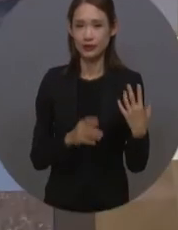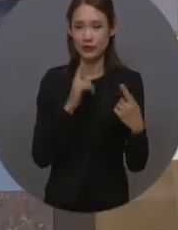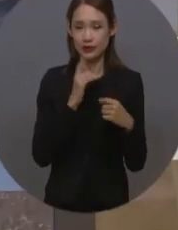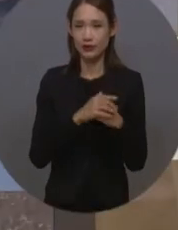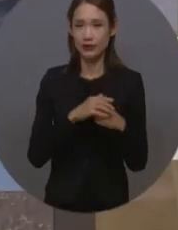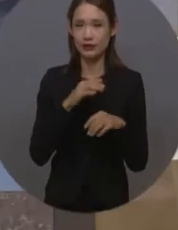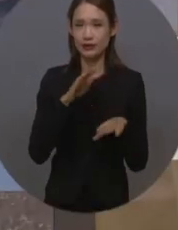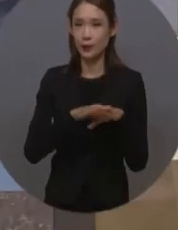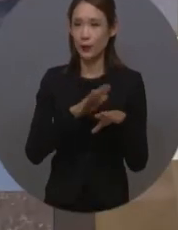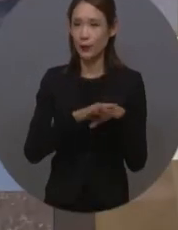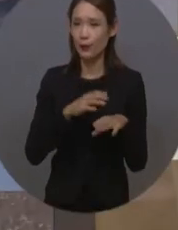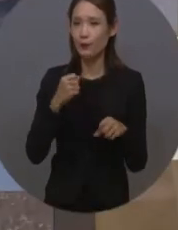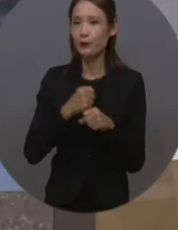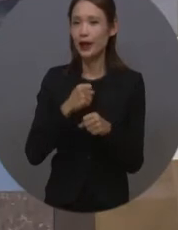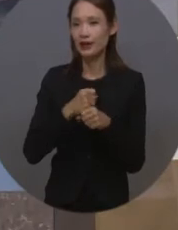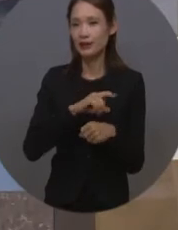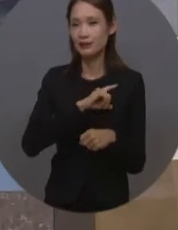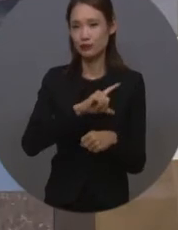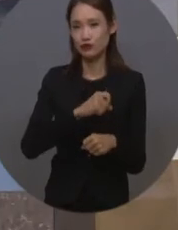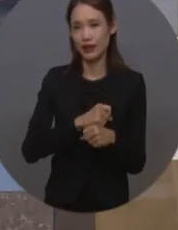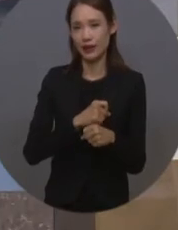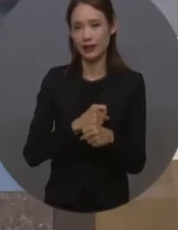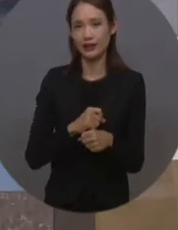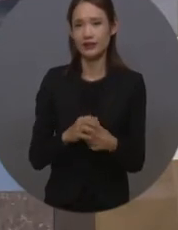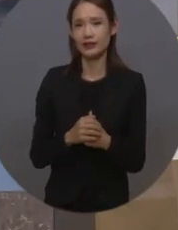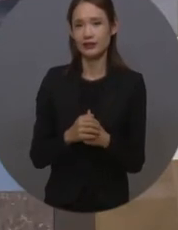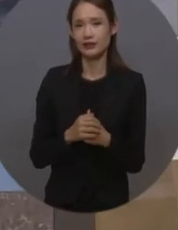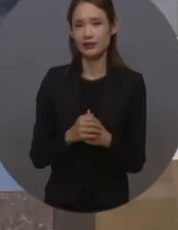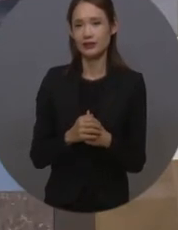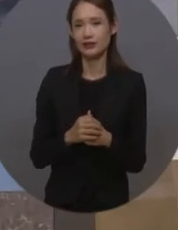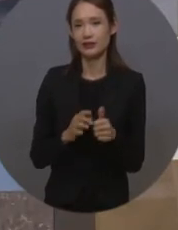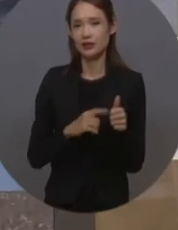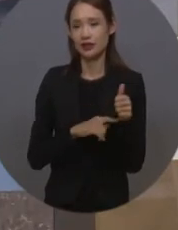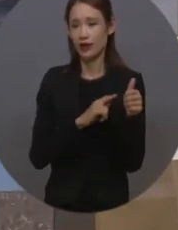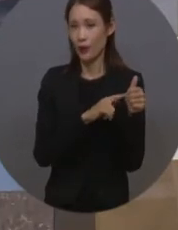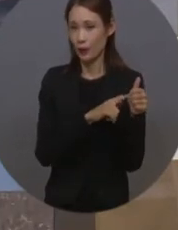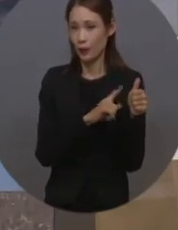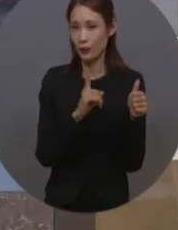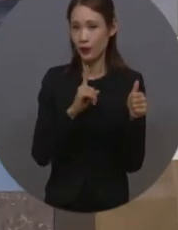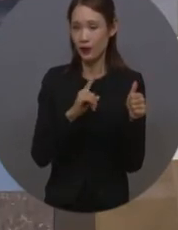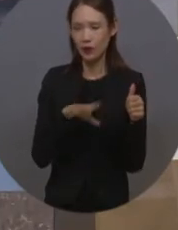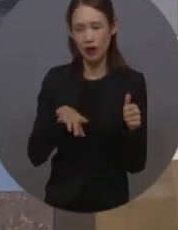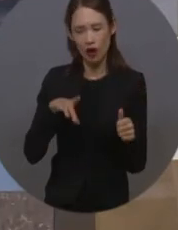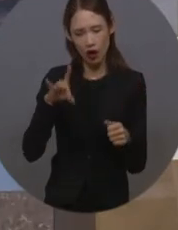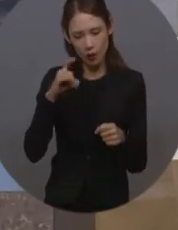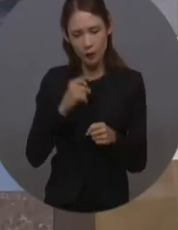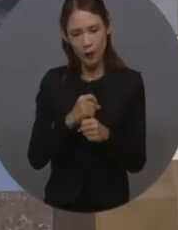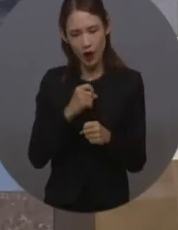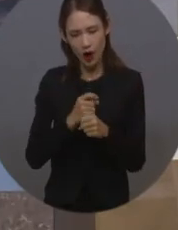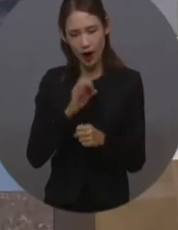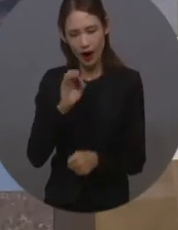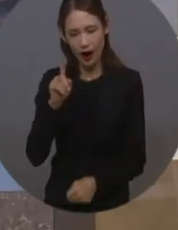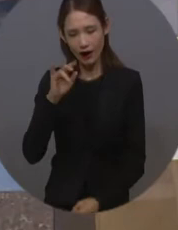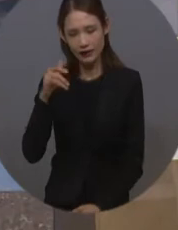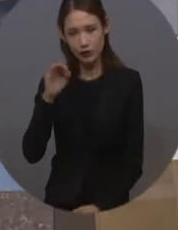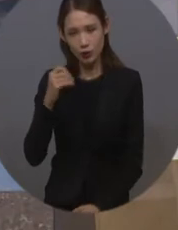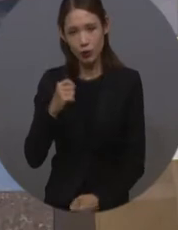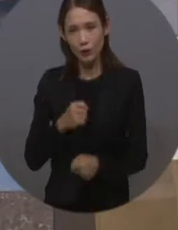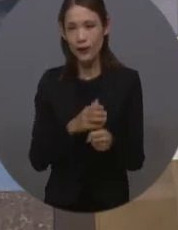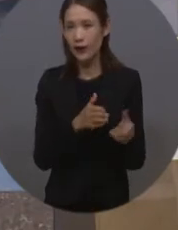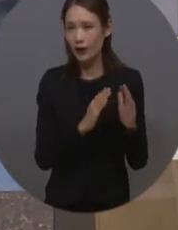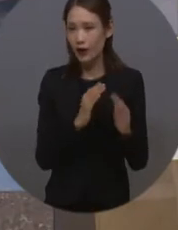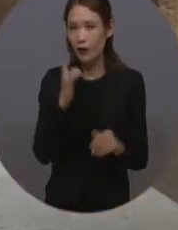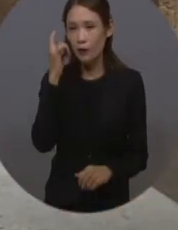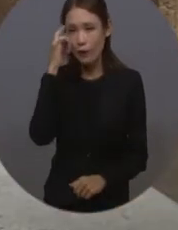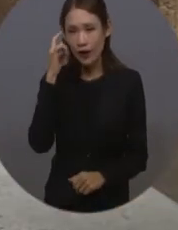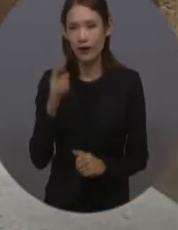수제화 그렇습니다. 브랜드잖아요. 네네. 그럼 대표님께서는 처음 어떻게 이 아지오 브랜드를 설립하게